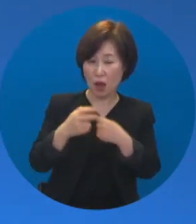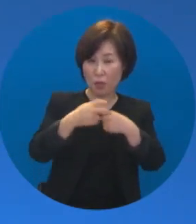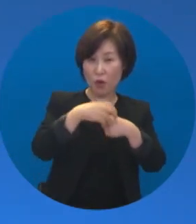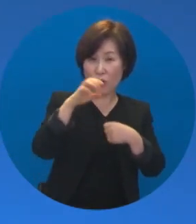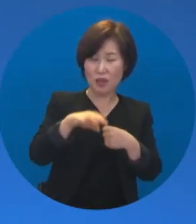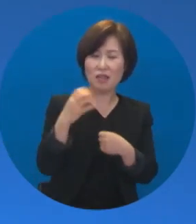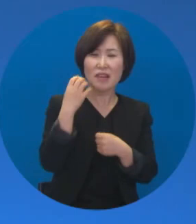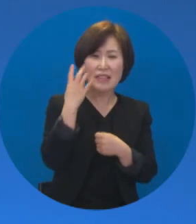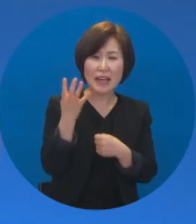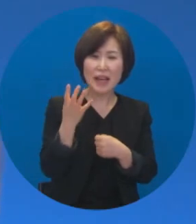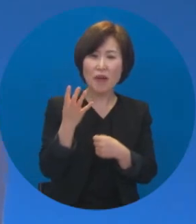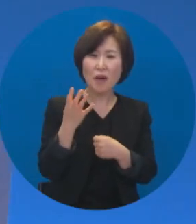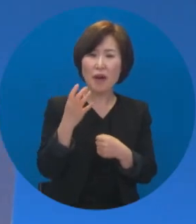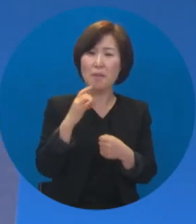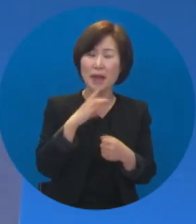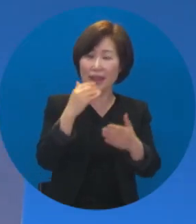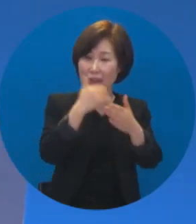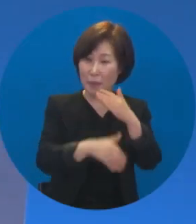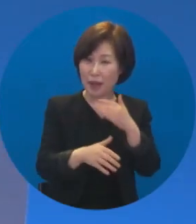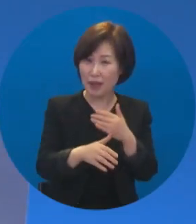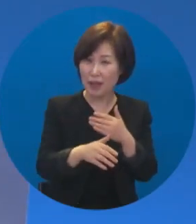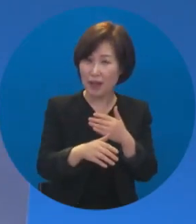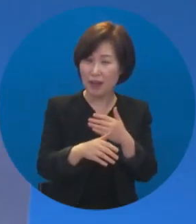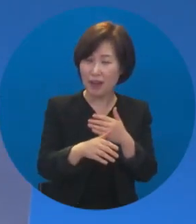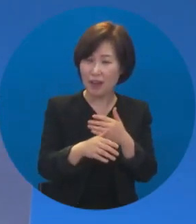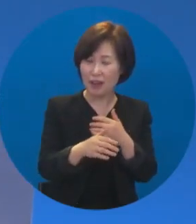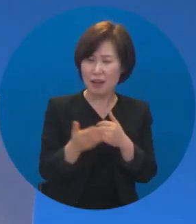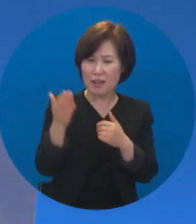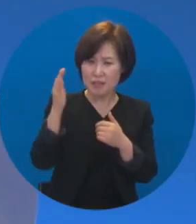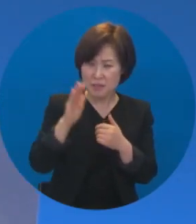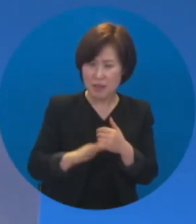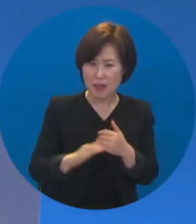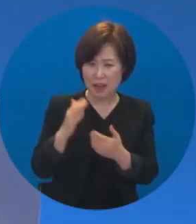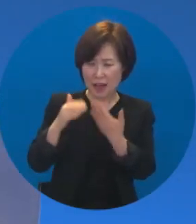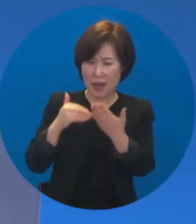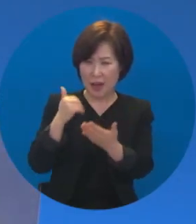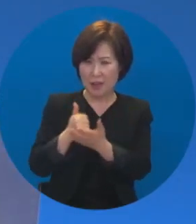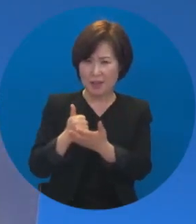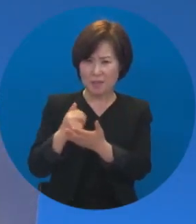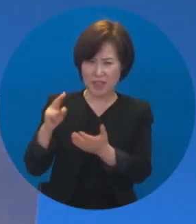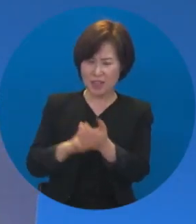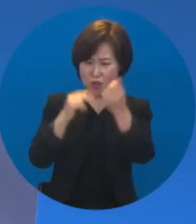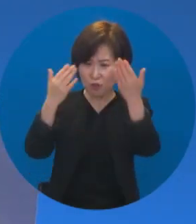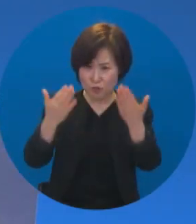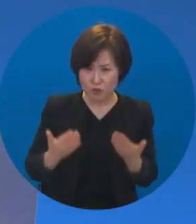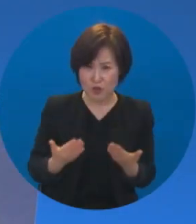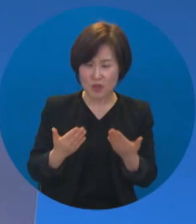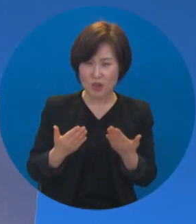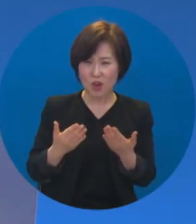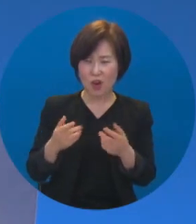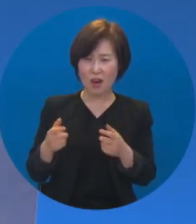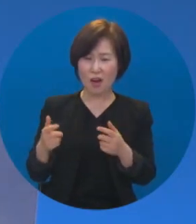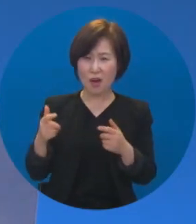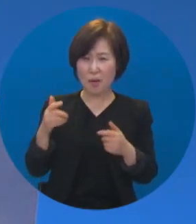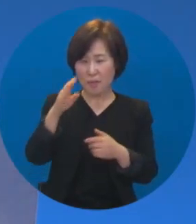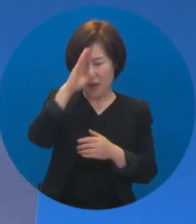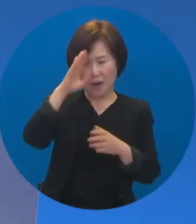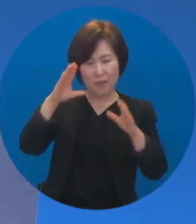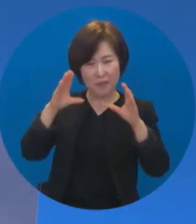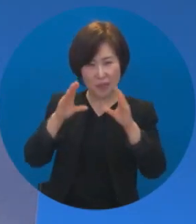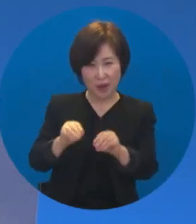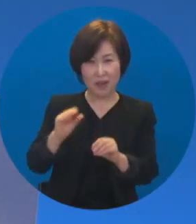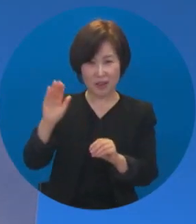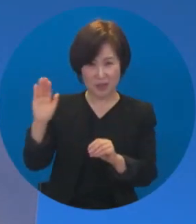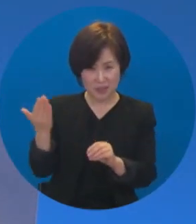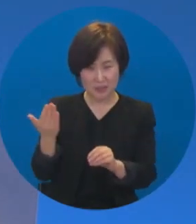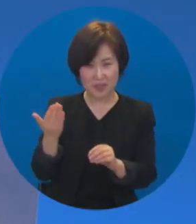주님을 믿고 의지했더니, 약속을 붙잡았더니 주님이 우리는 살리셨어요. 그래서 제가 이 자리에 여러분들에게 말씀드리는 것은,